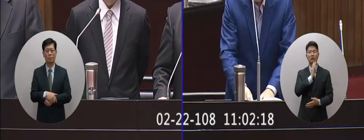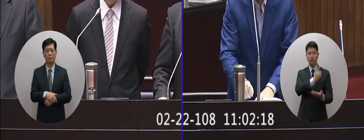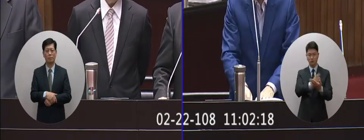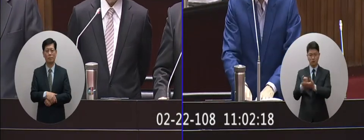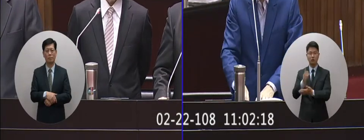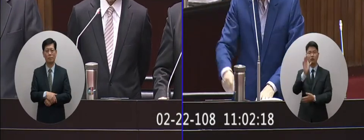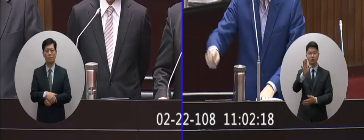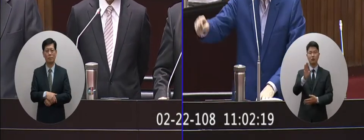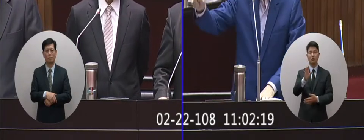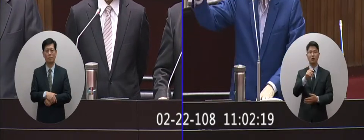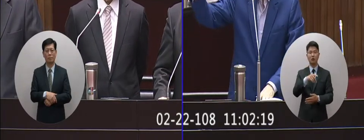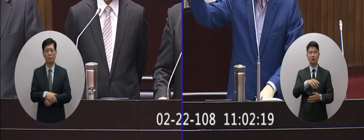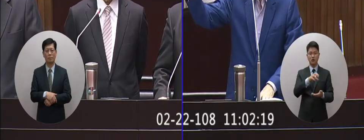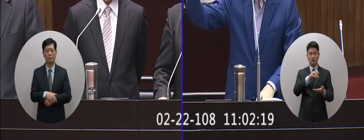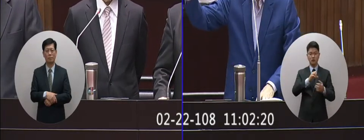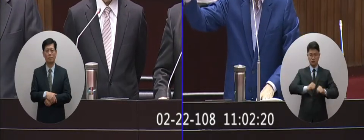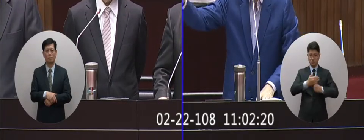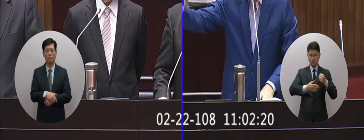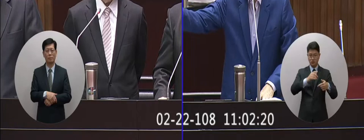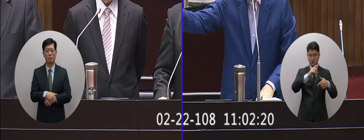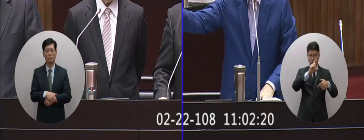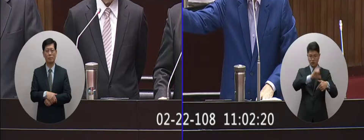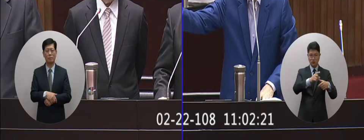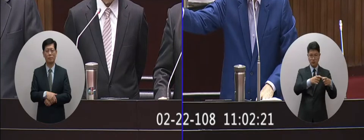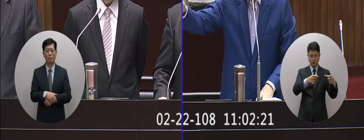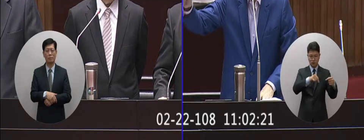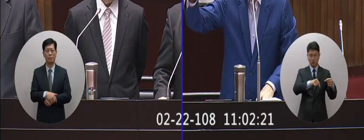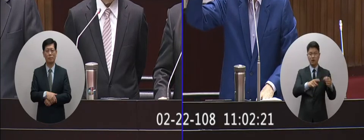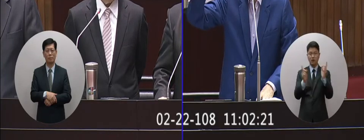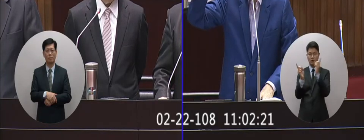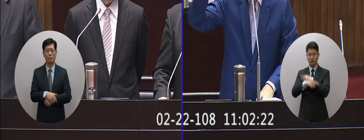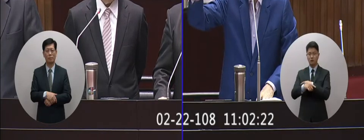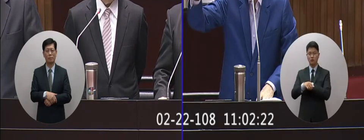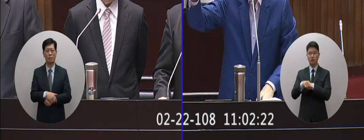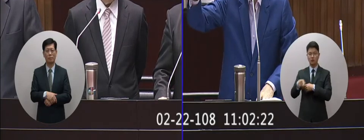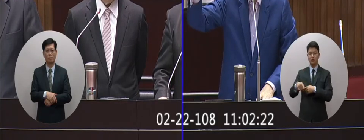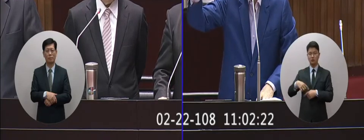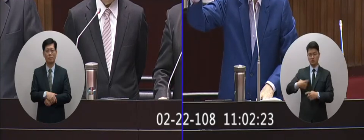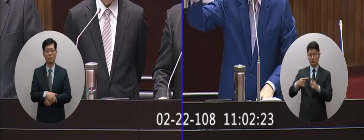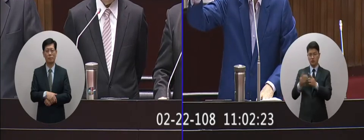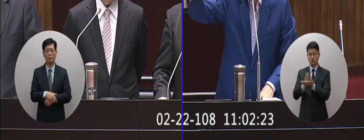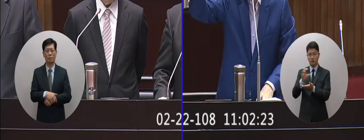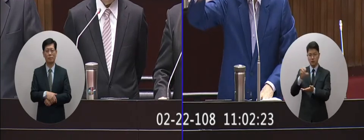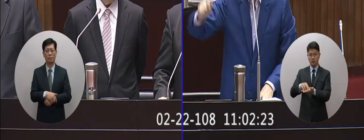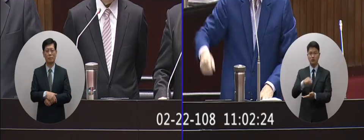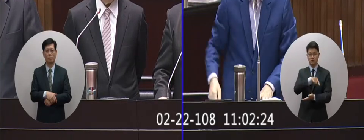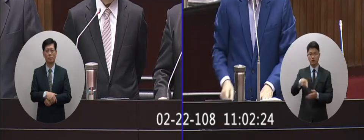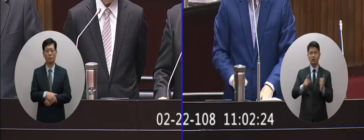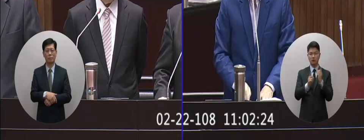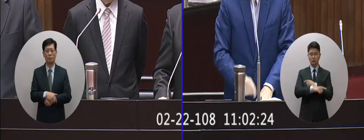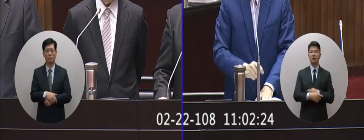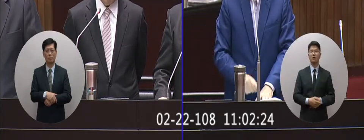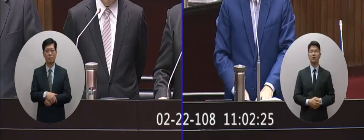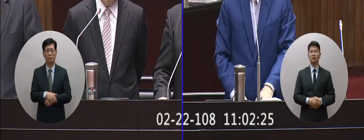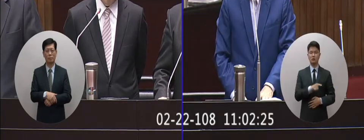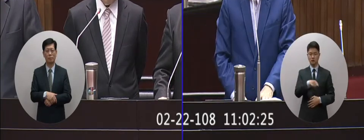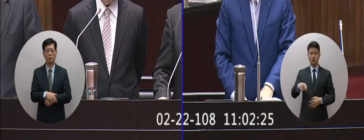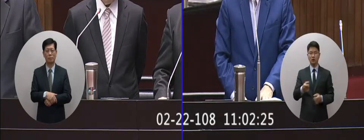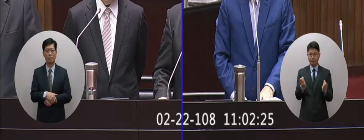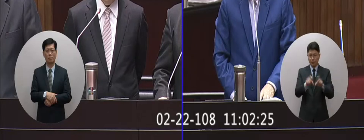健保卡取代自然人凭证去做查掉你的所得的资料的功